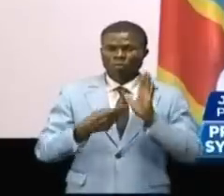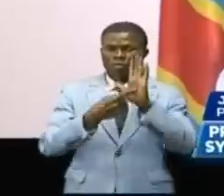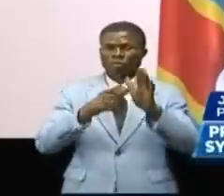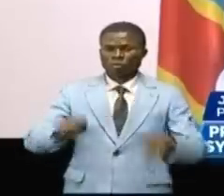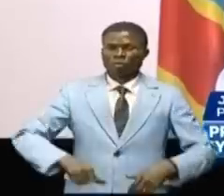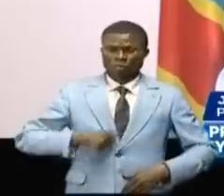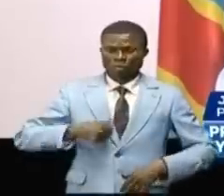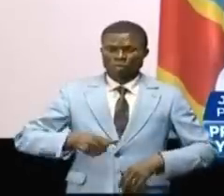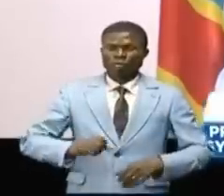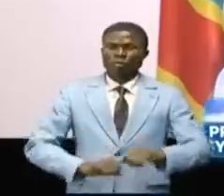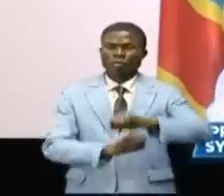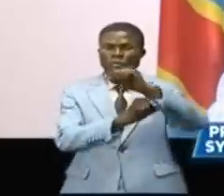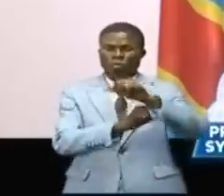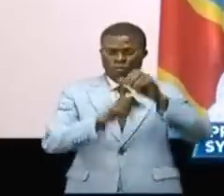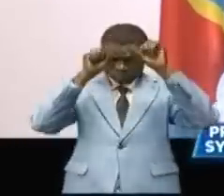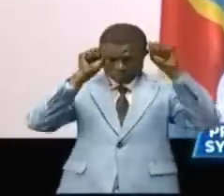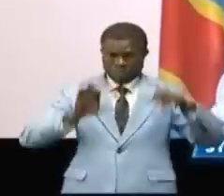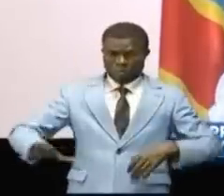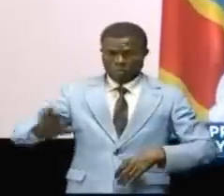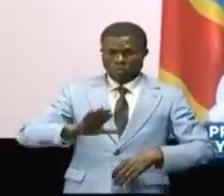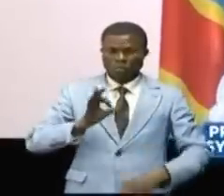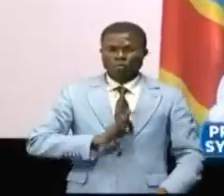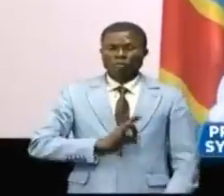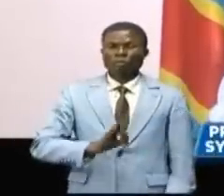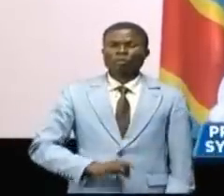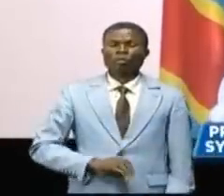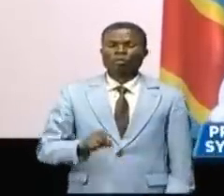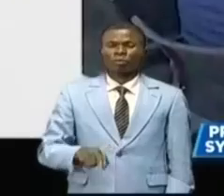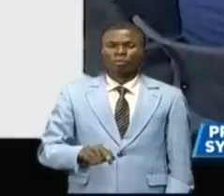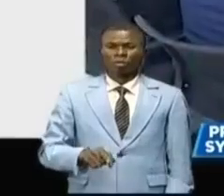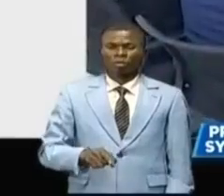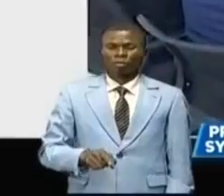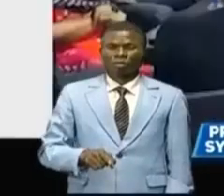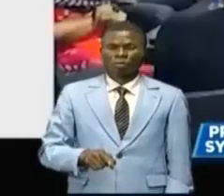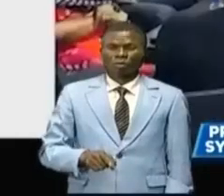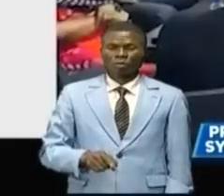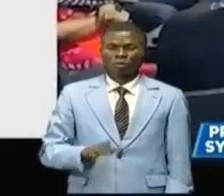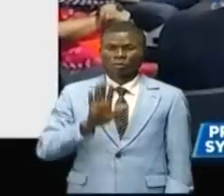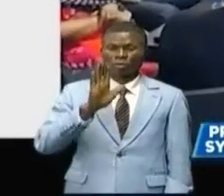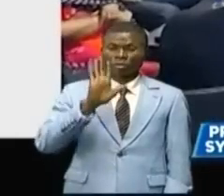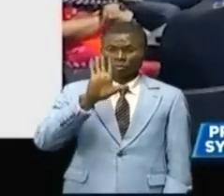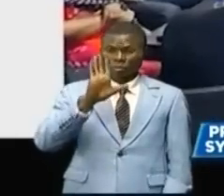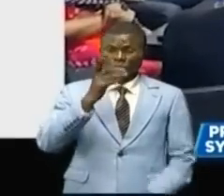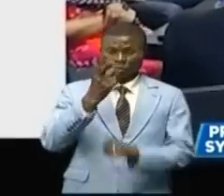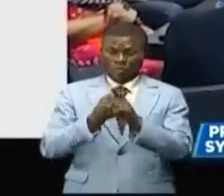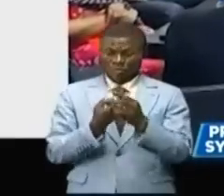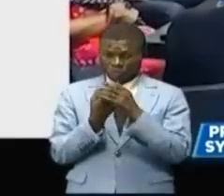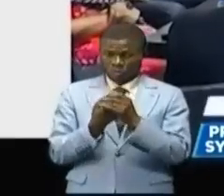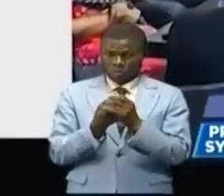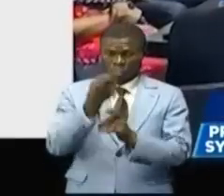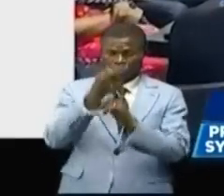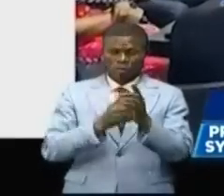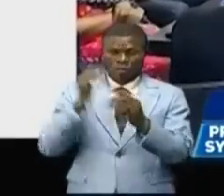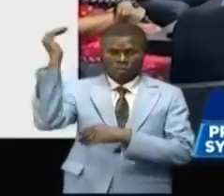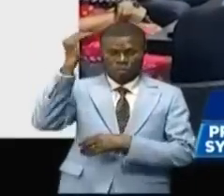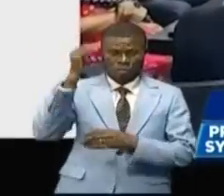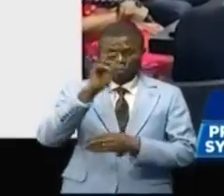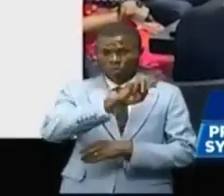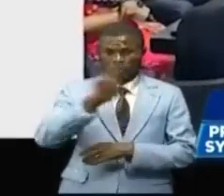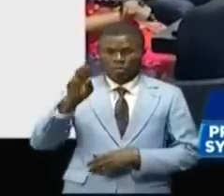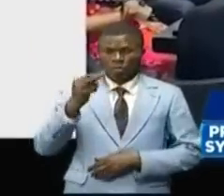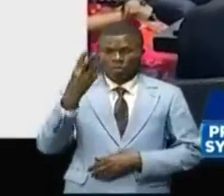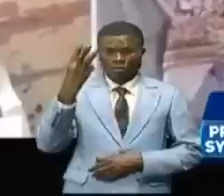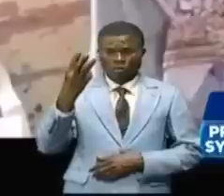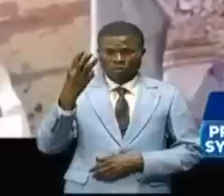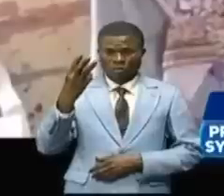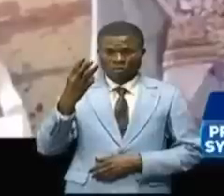de l'accompagnement du chef de l'État, Félix-Antoine Tshisekedi Tshilombo. À 5 mois des élections prévues en décembre 2023,